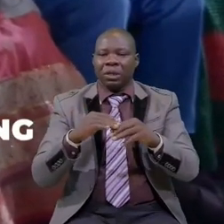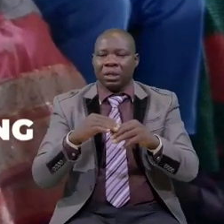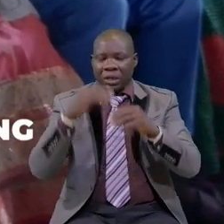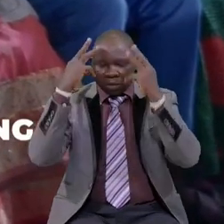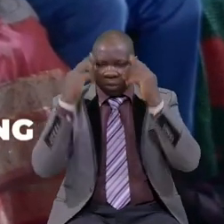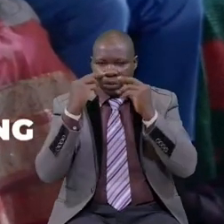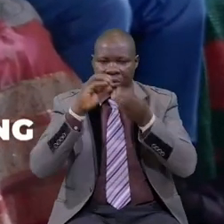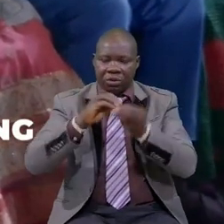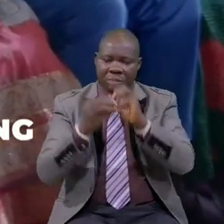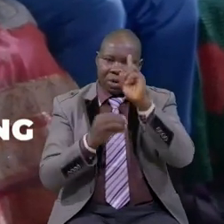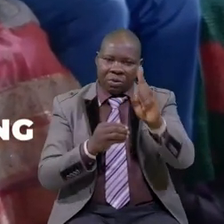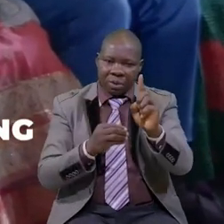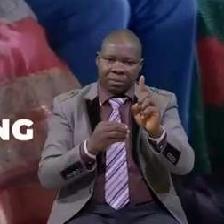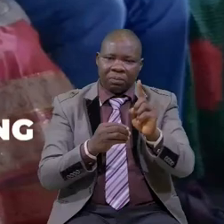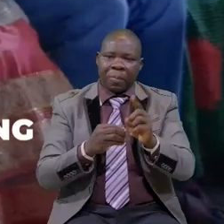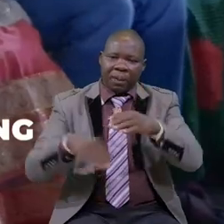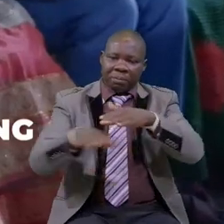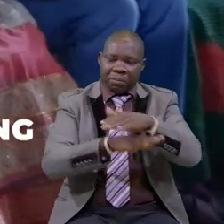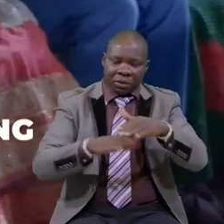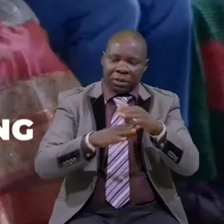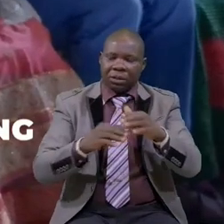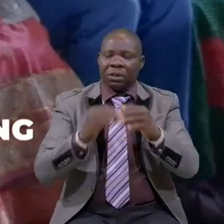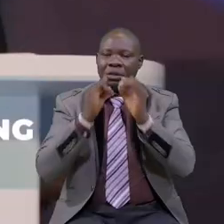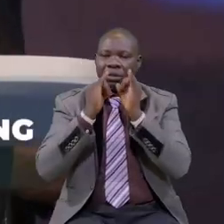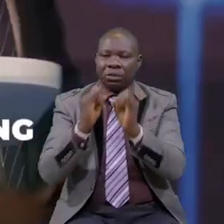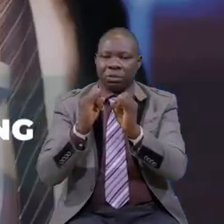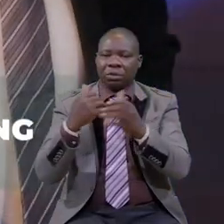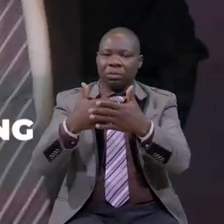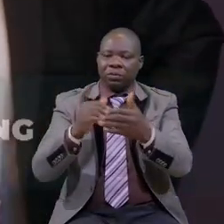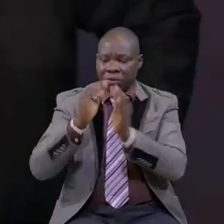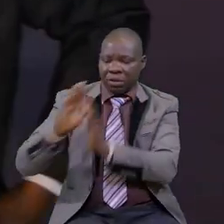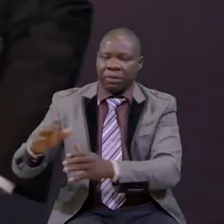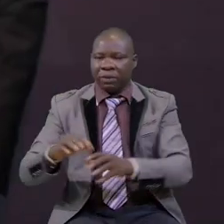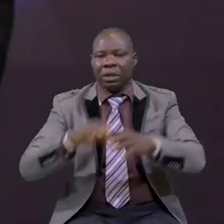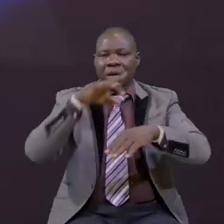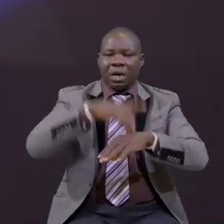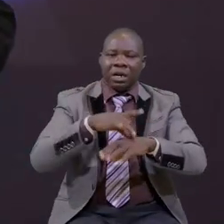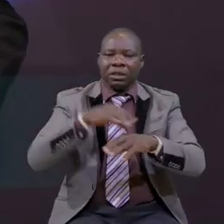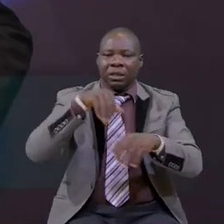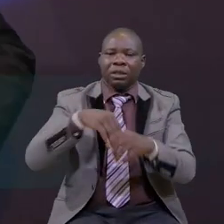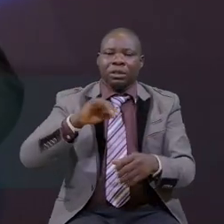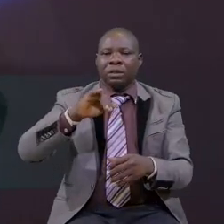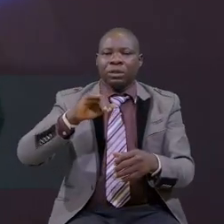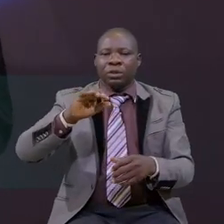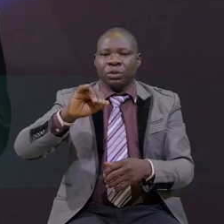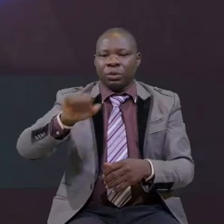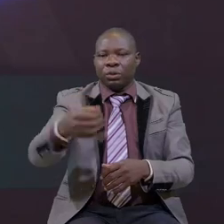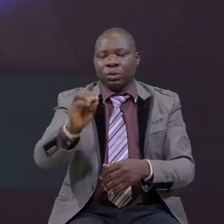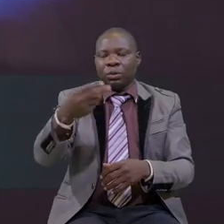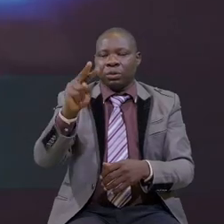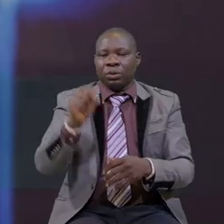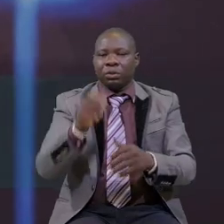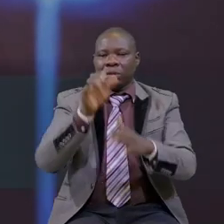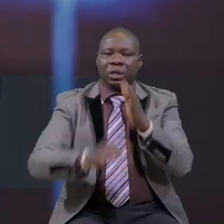points. Instruction de base avant de quitter la terre. En Jean au chapitre 5, lisons à partir du verset